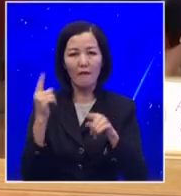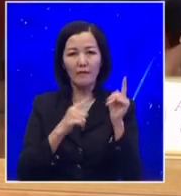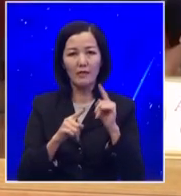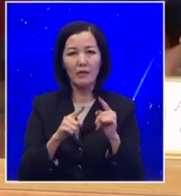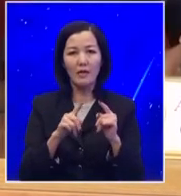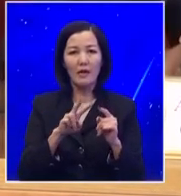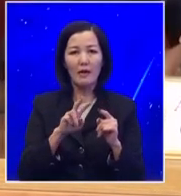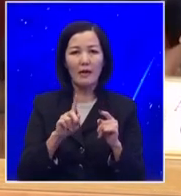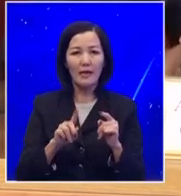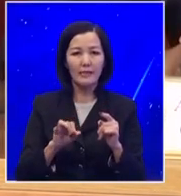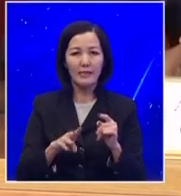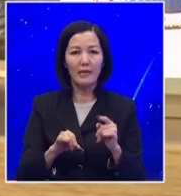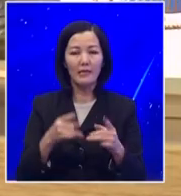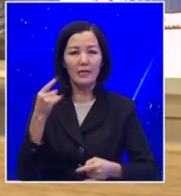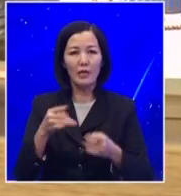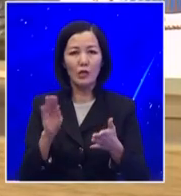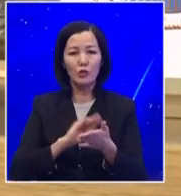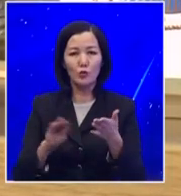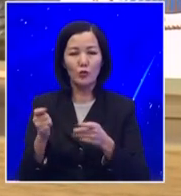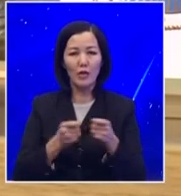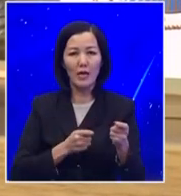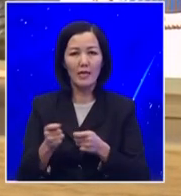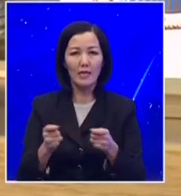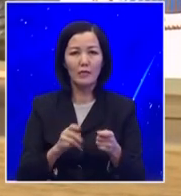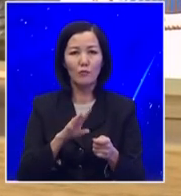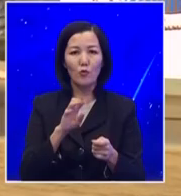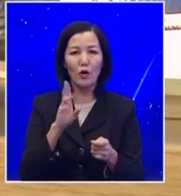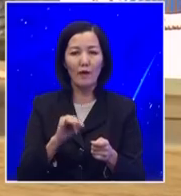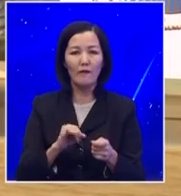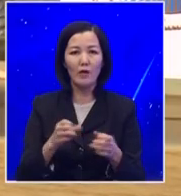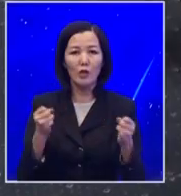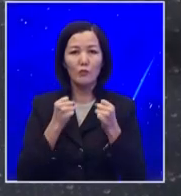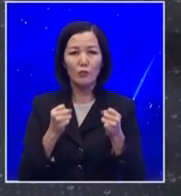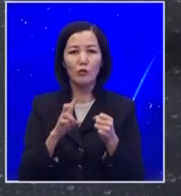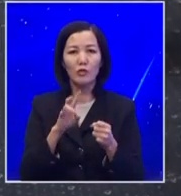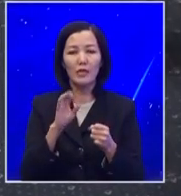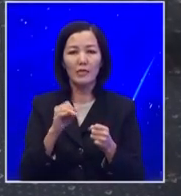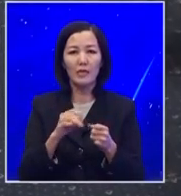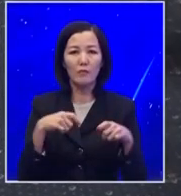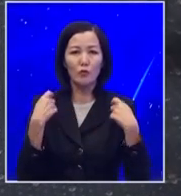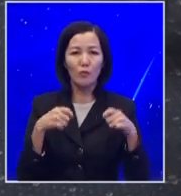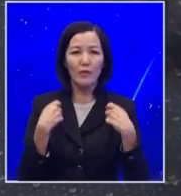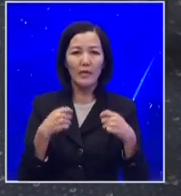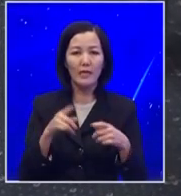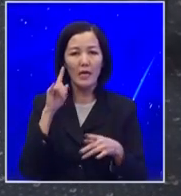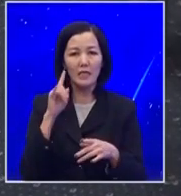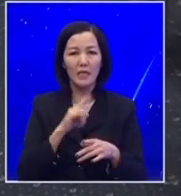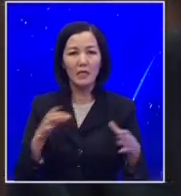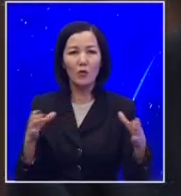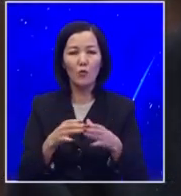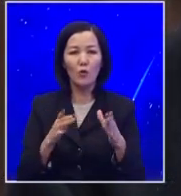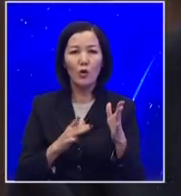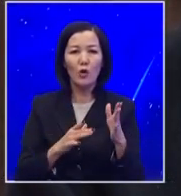қоғам қайраткері Дәулет Мұхаев, белгілі спортшы Ардақ Назаров және Шопан ата Қазақстан қой өсірушілер ұлттық қауымдастығының